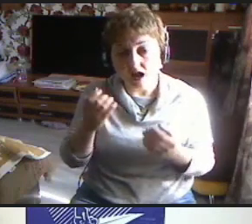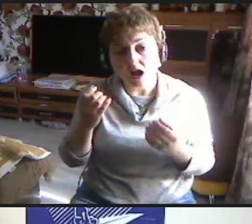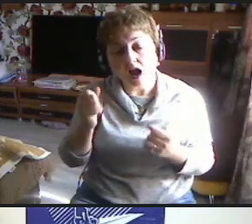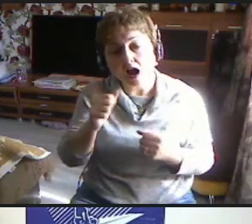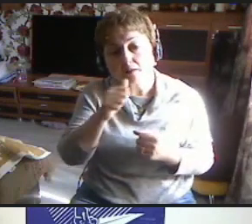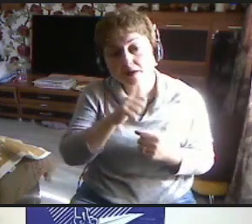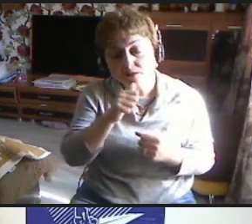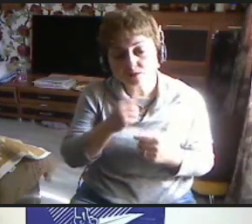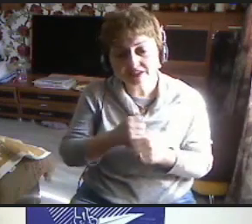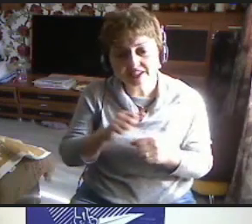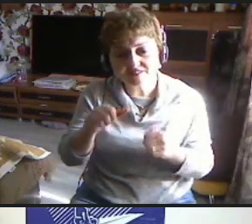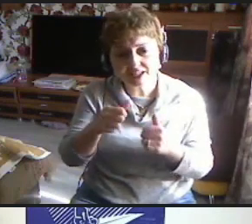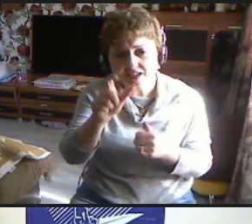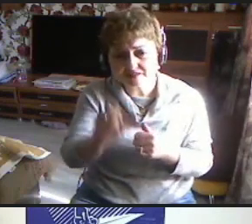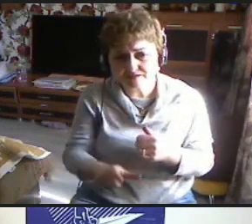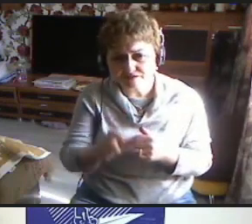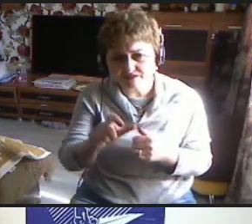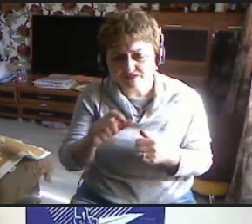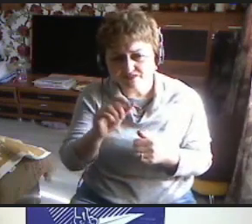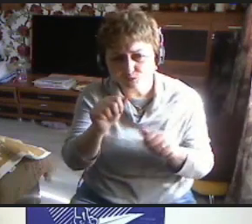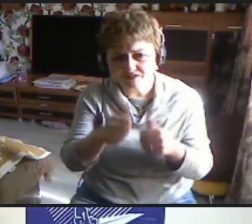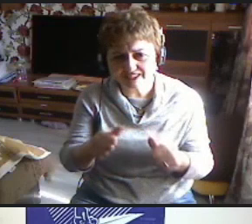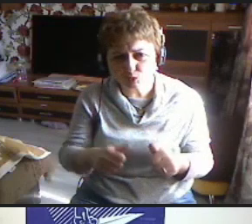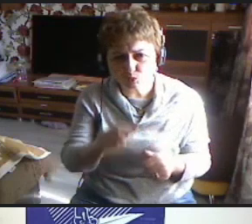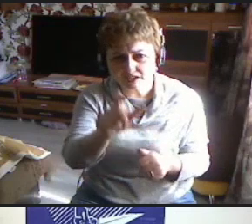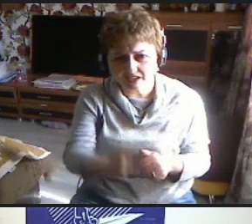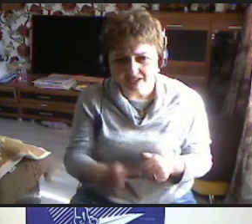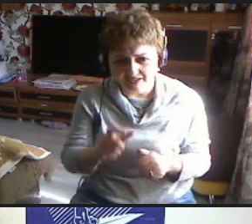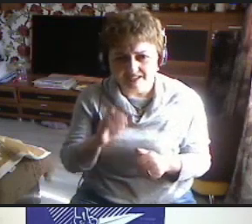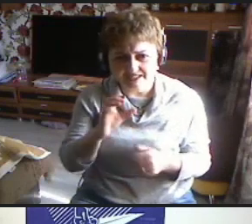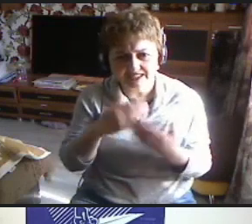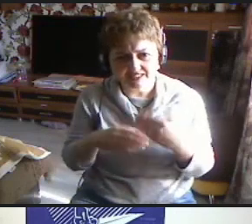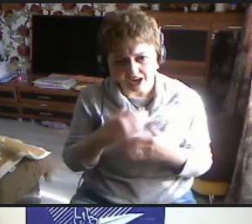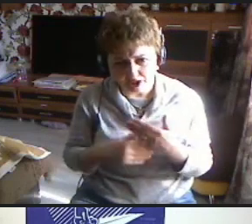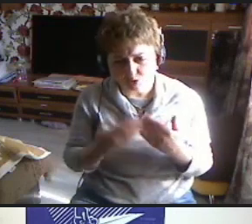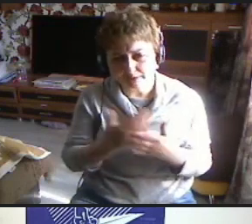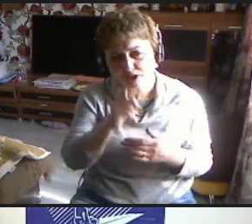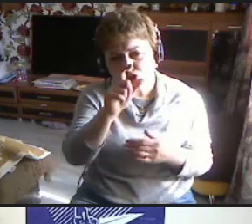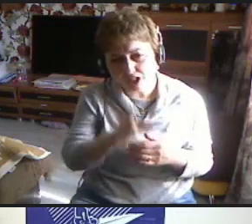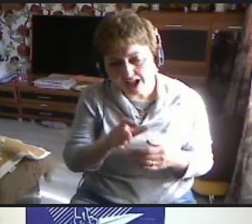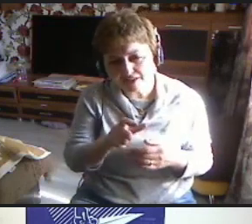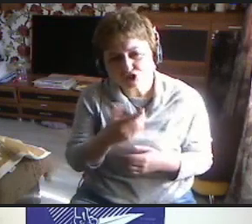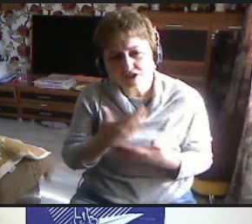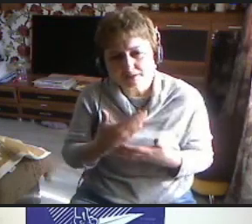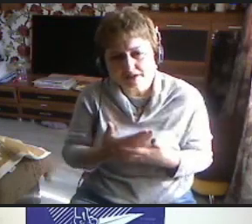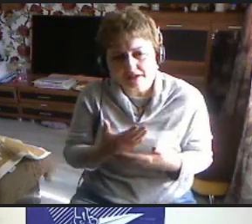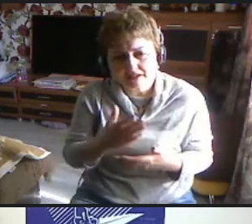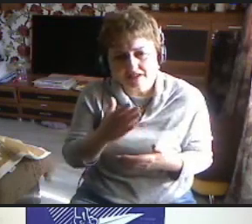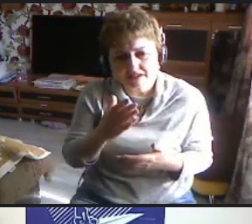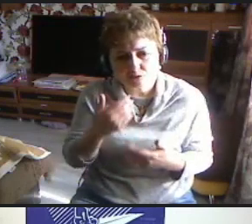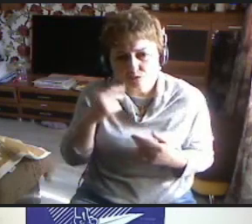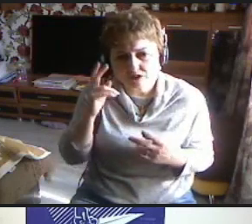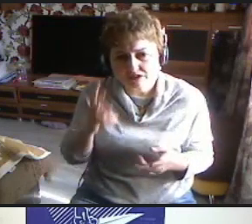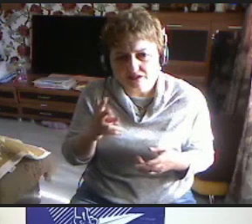фигурки, ну, как-то связанные с инвалидностью. То есть человечек с, я не знаю,